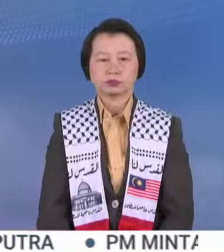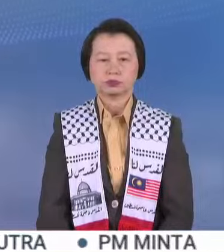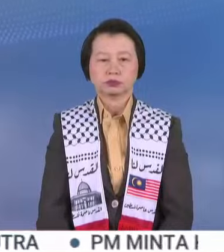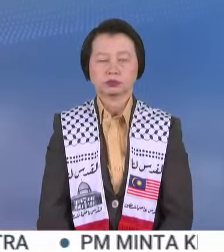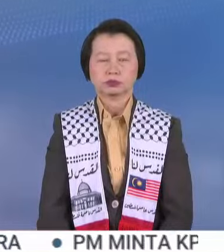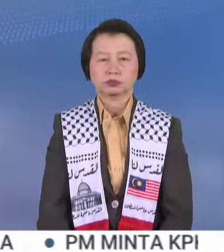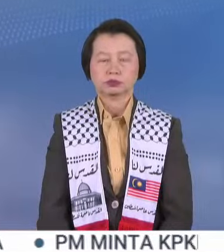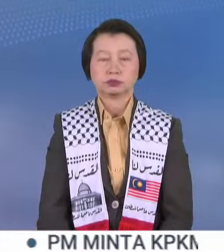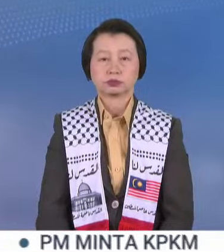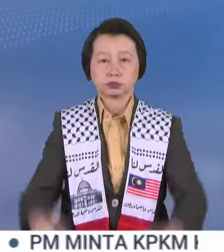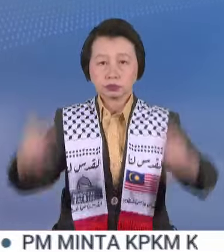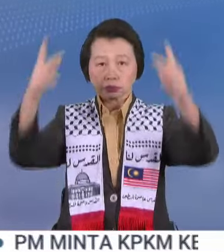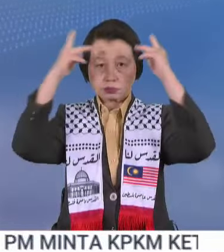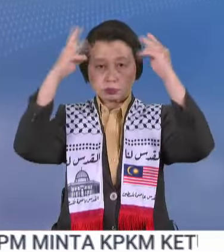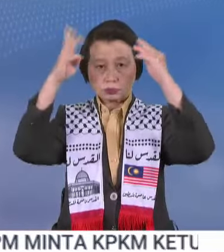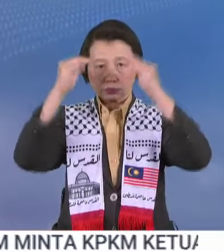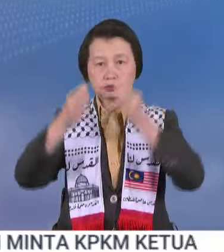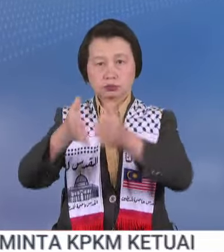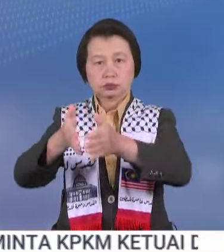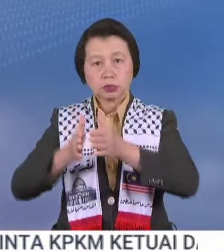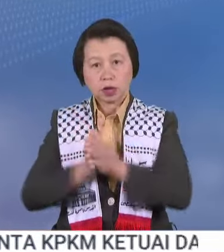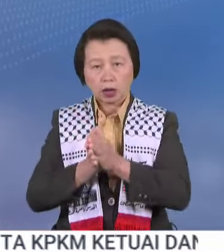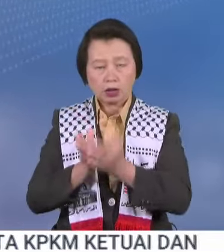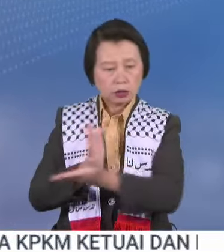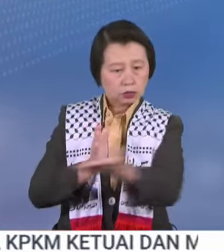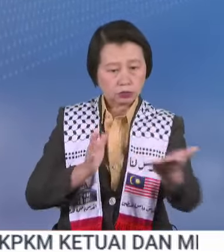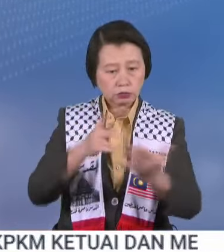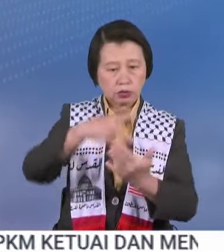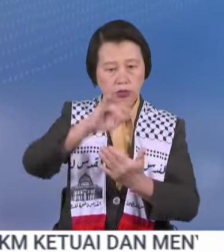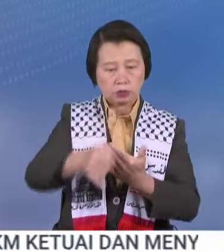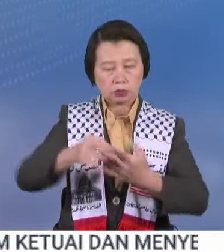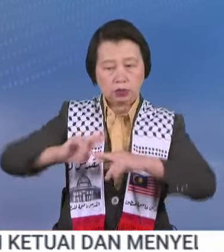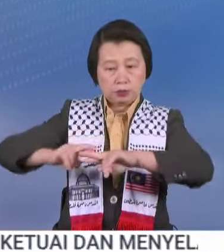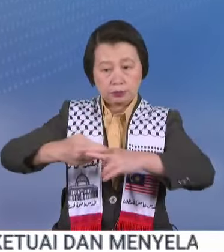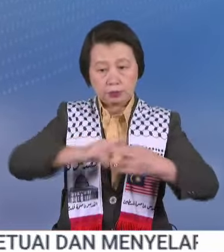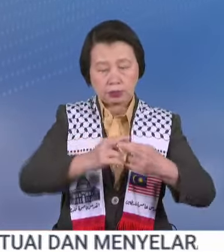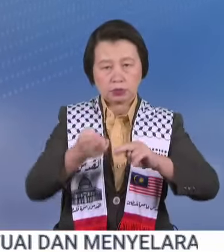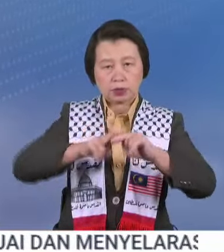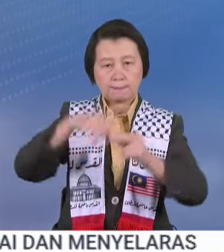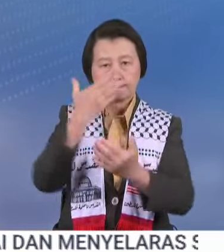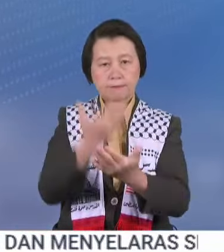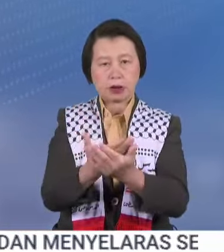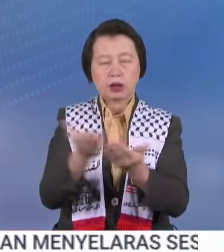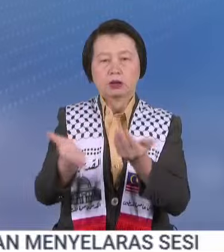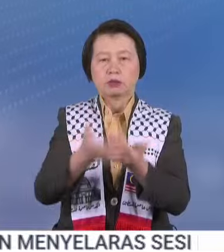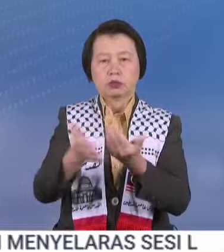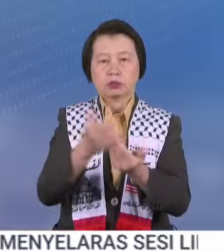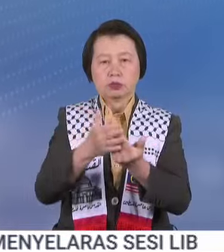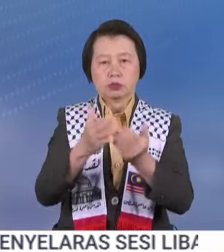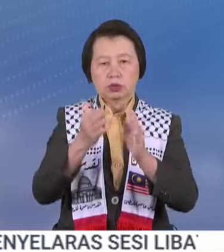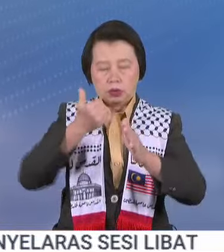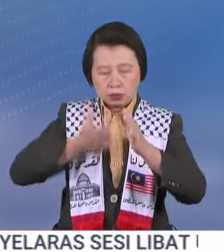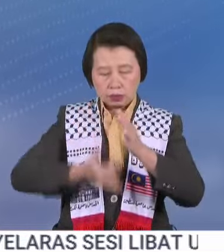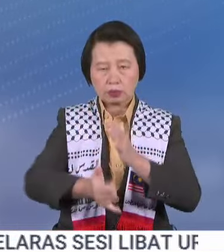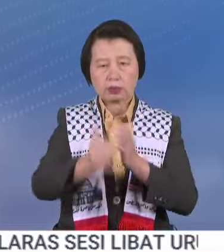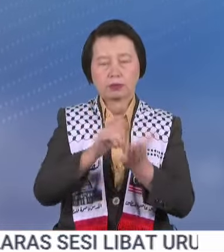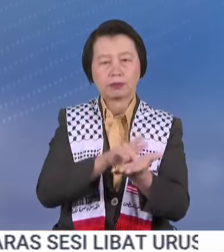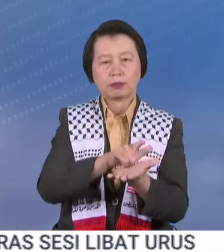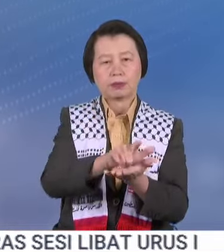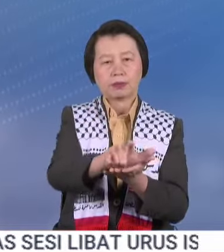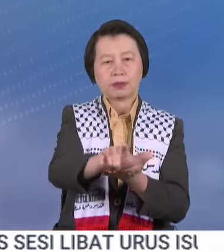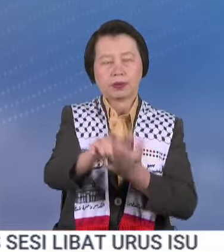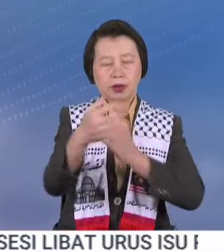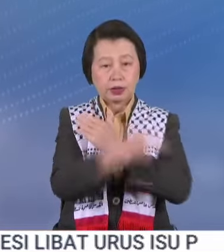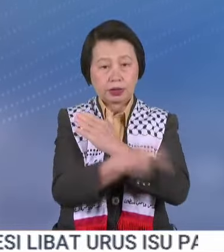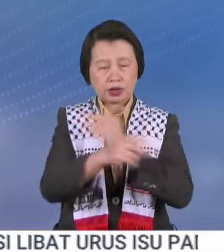Dalam perkembangan lain, Perdana Menteri menggesa supaya semua projek penyelenggaraan dan penambahbaikan kemudahan di pintu masuk negara